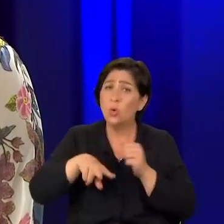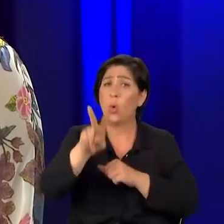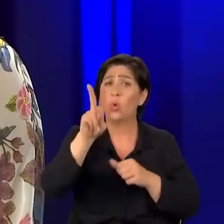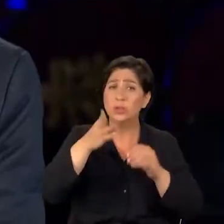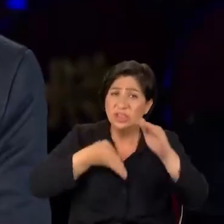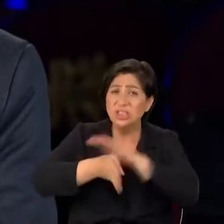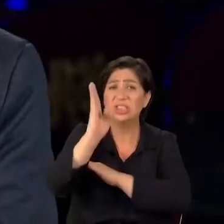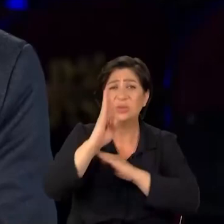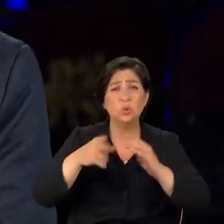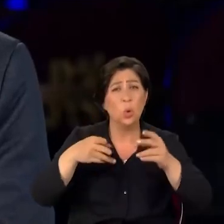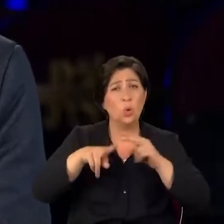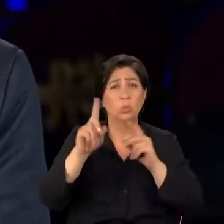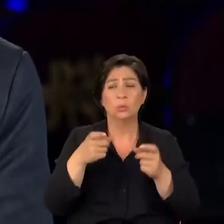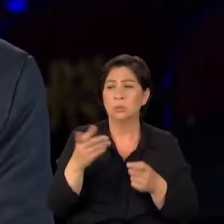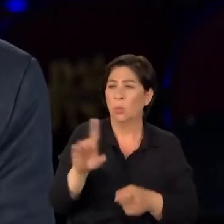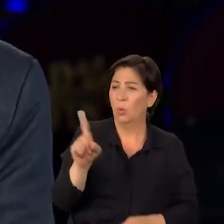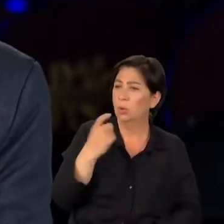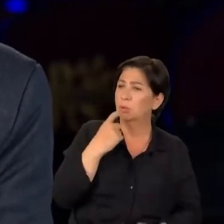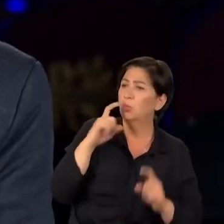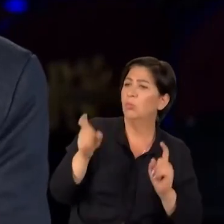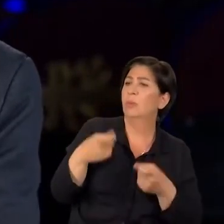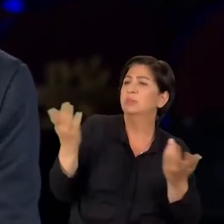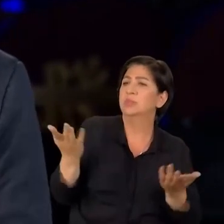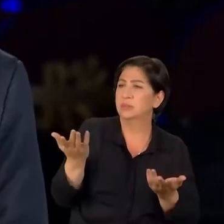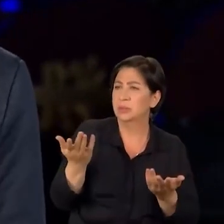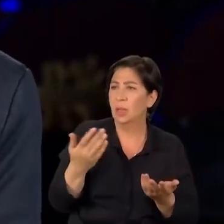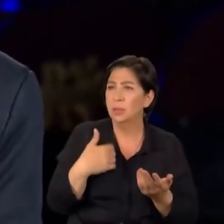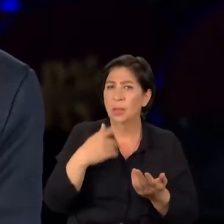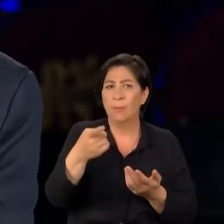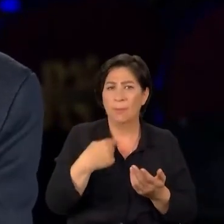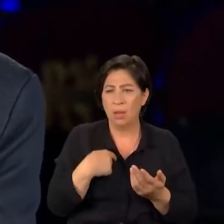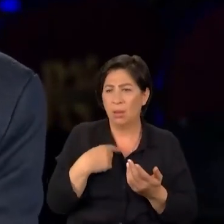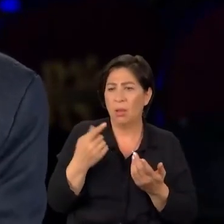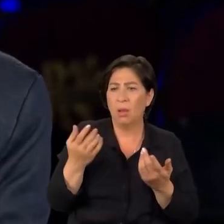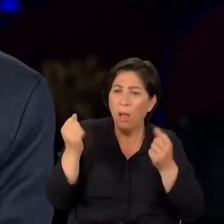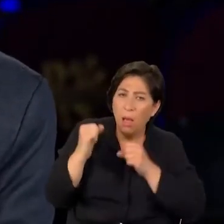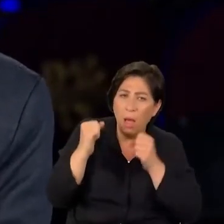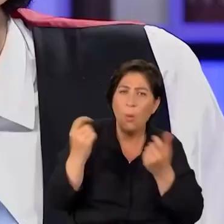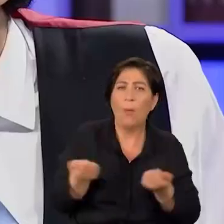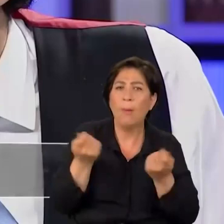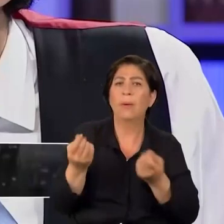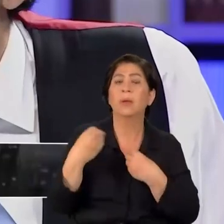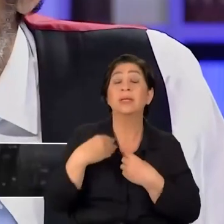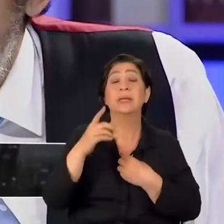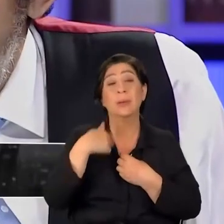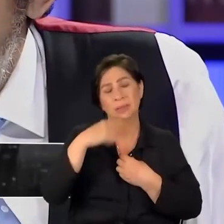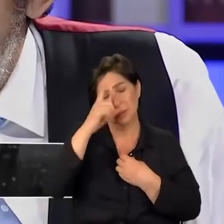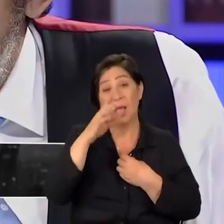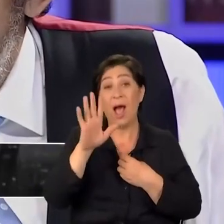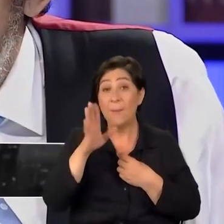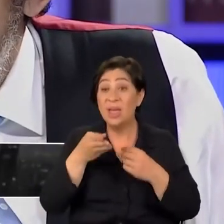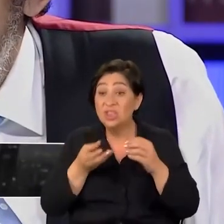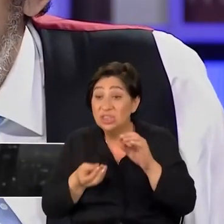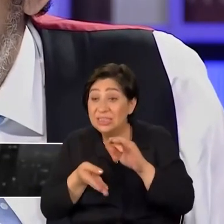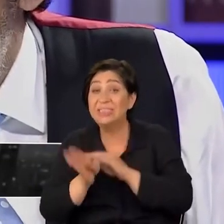arayalım çıkış yolunu. Genç diyor ki sen 10 yıldır arayıp bulamamışsın. Sen bana ayak bağı olursun, ben kendim arayacağım. İhtiyar da diyor ki evet ama çıkmayan